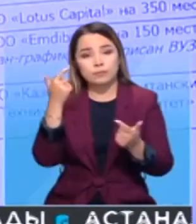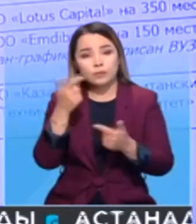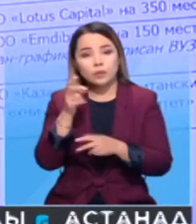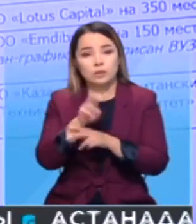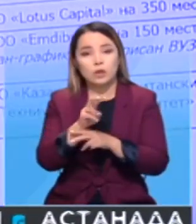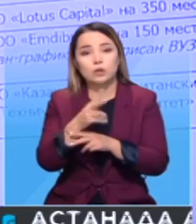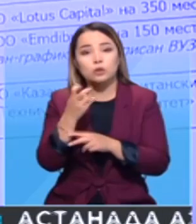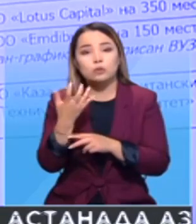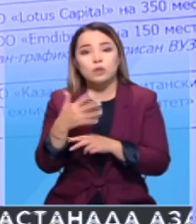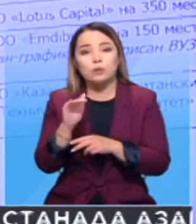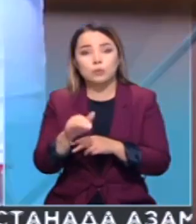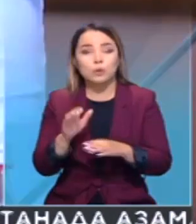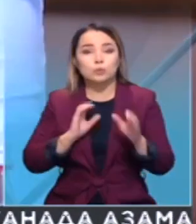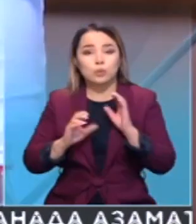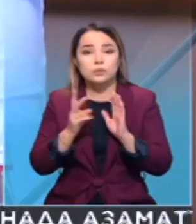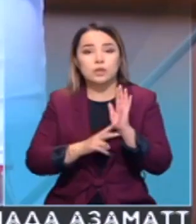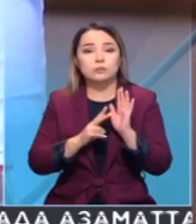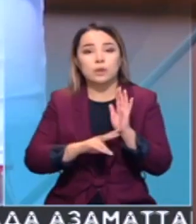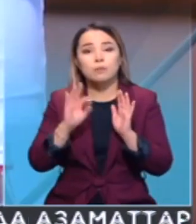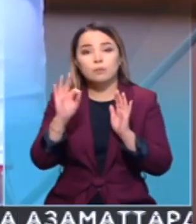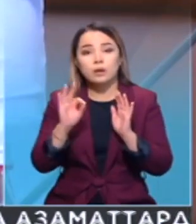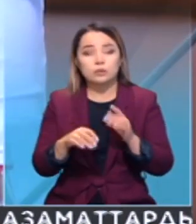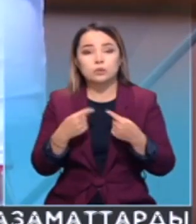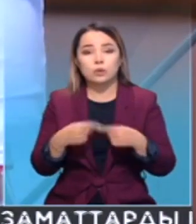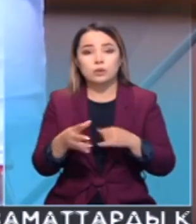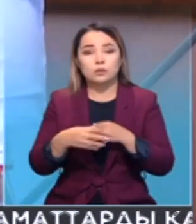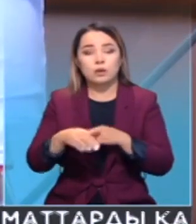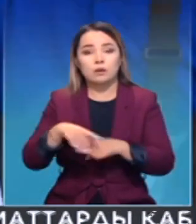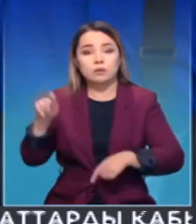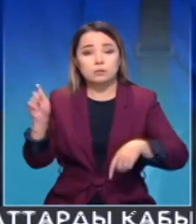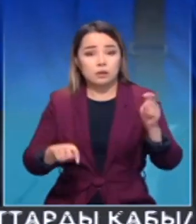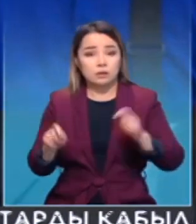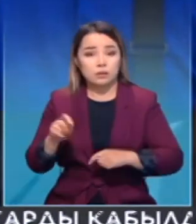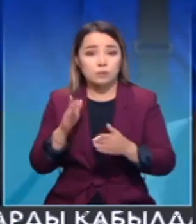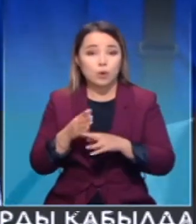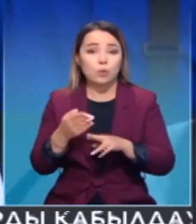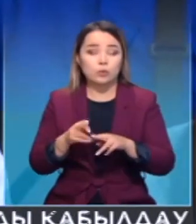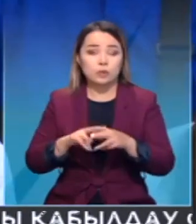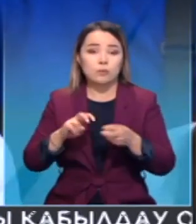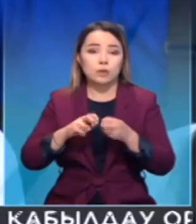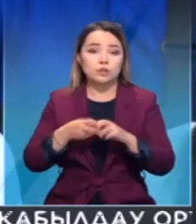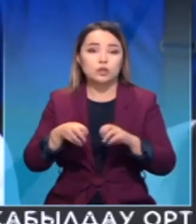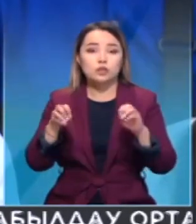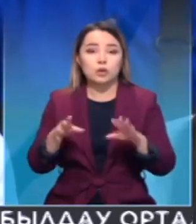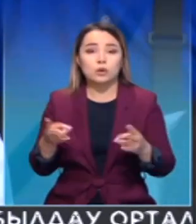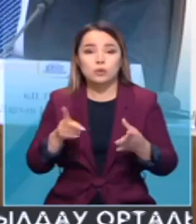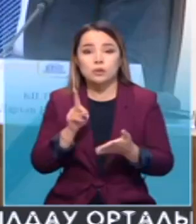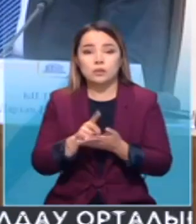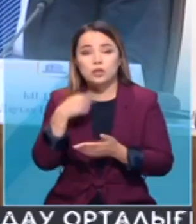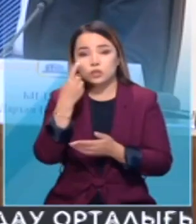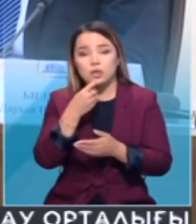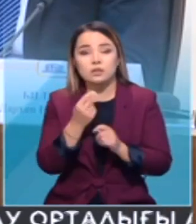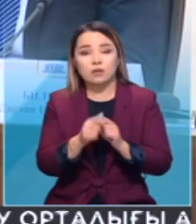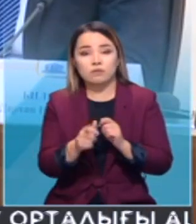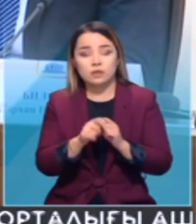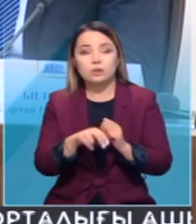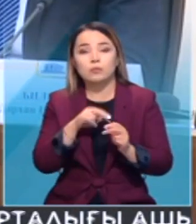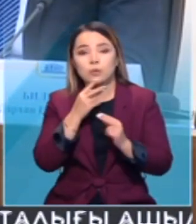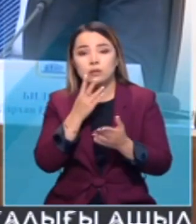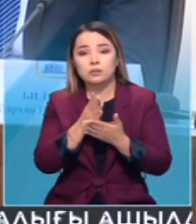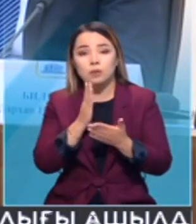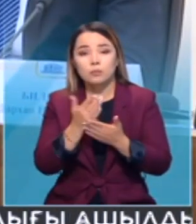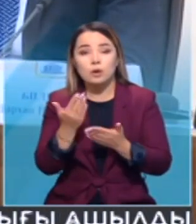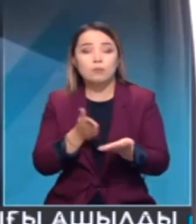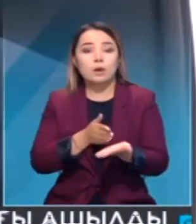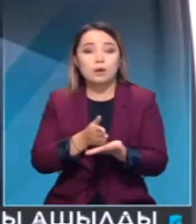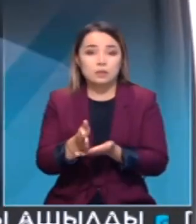жатқан 250 мың студенттің 70% басқа өңірден келгендер. Сондықтан бұл түйткілді шешуде жеке инвесторларға үміт артылмақ. Бірақ